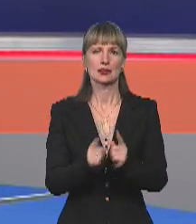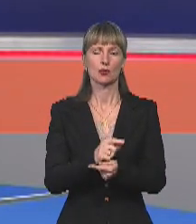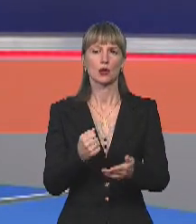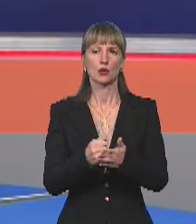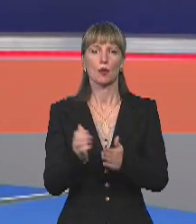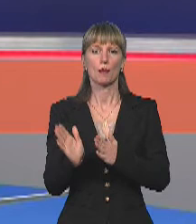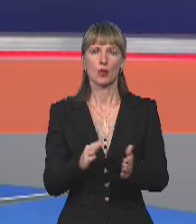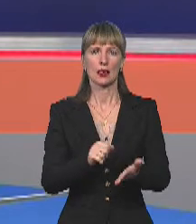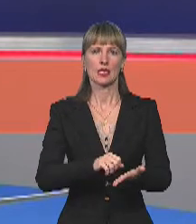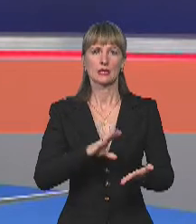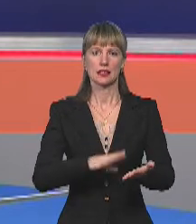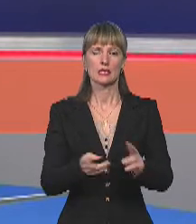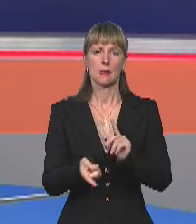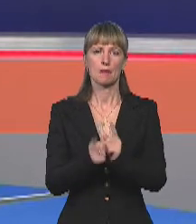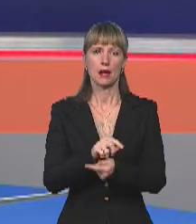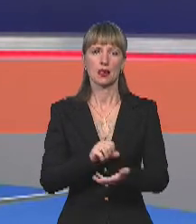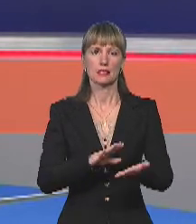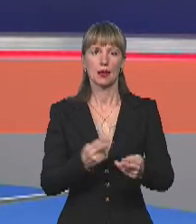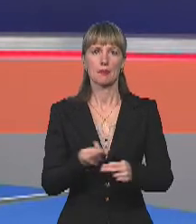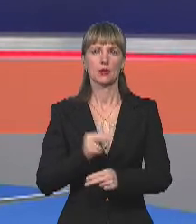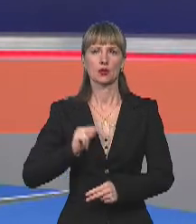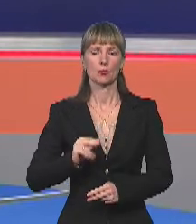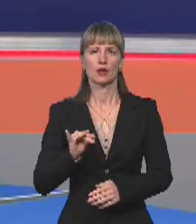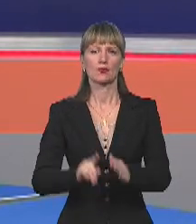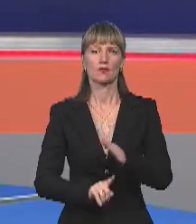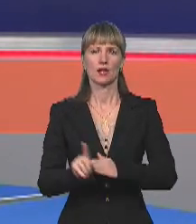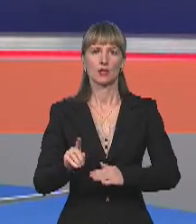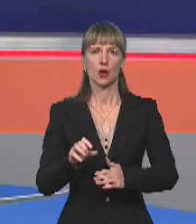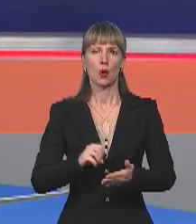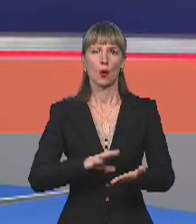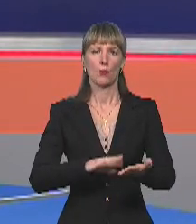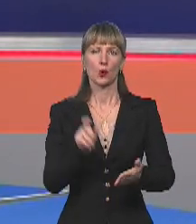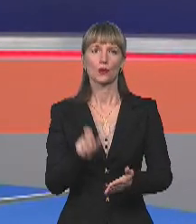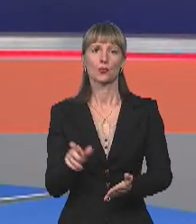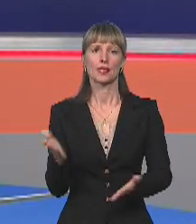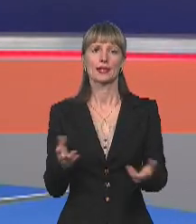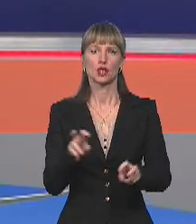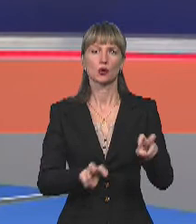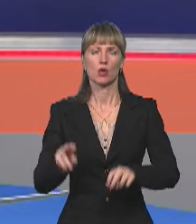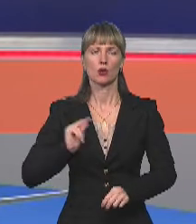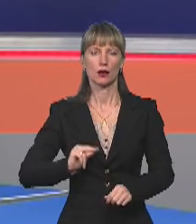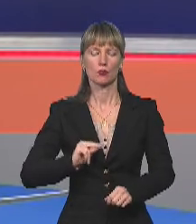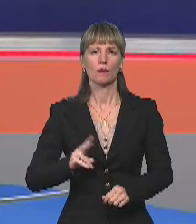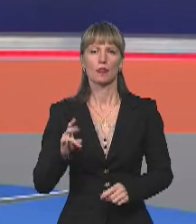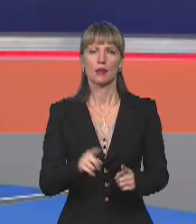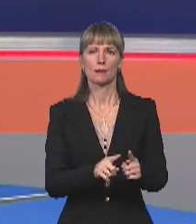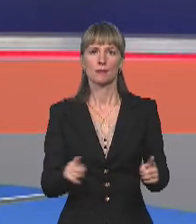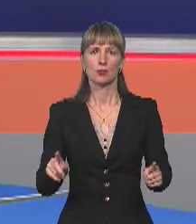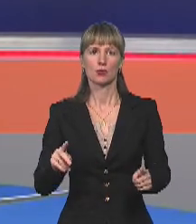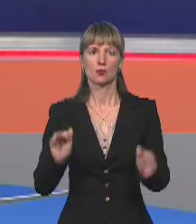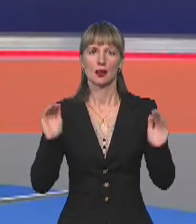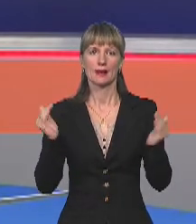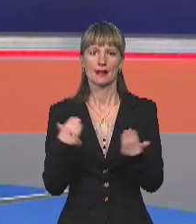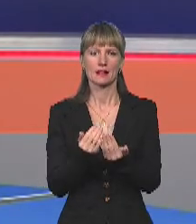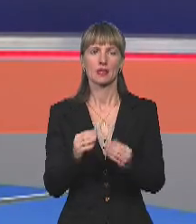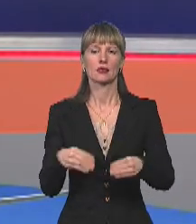порядку реєстрації, перереєстрації безробітних та введення обліку осіб, які шукають роботу. На період дії